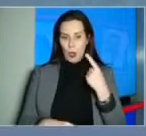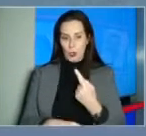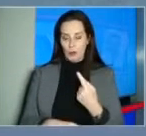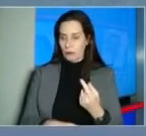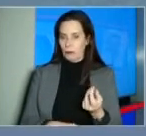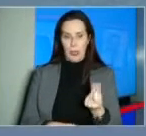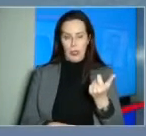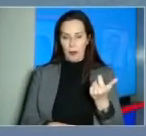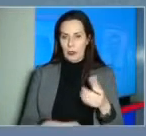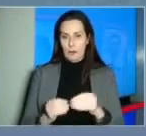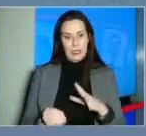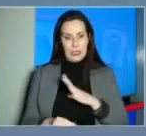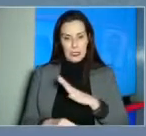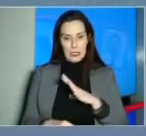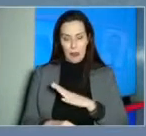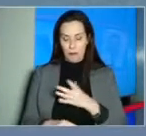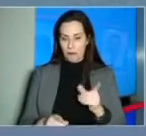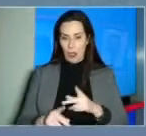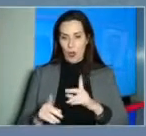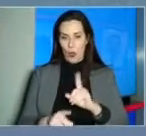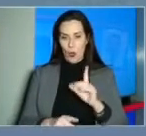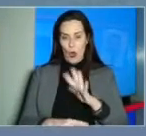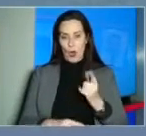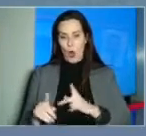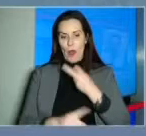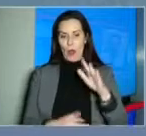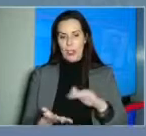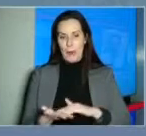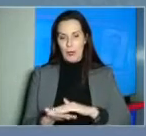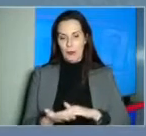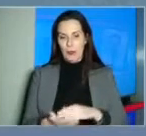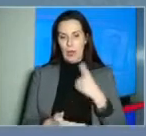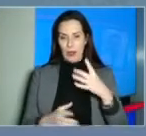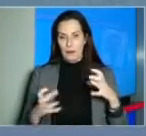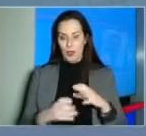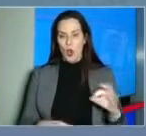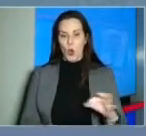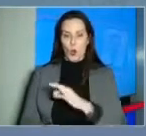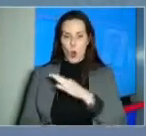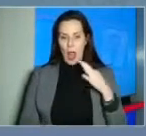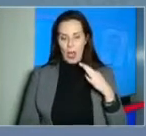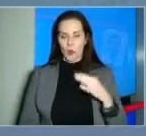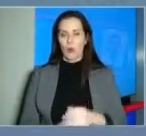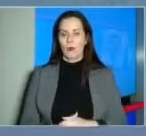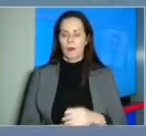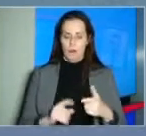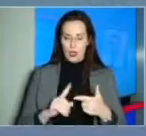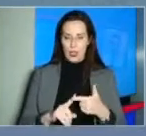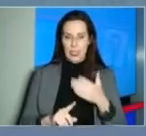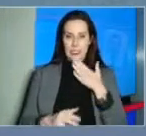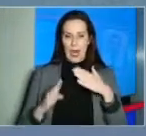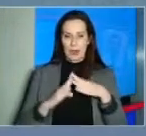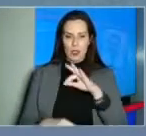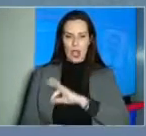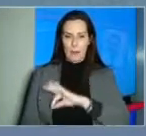בין לילה תחת סכנת אחוז החסימה. אחת היא מפלגת כולנו של משה כחלון, והשנייה היא ישראל ביתנו